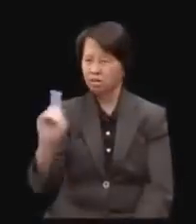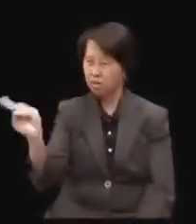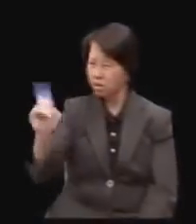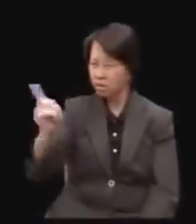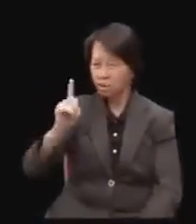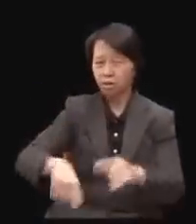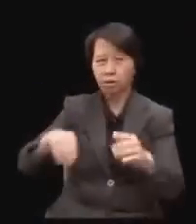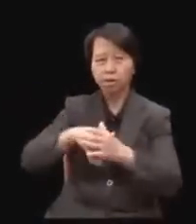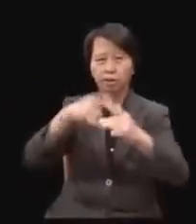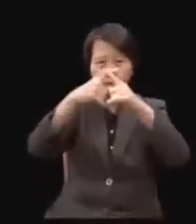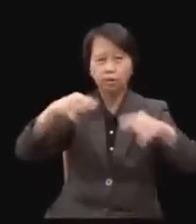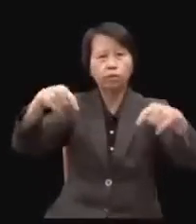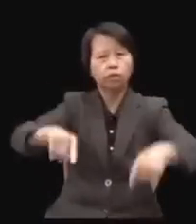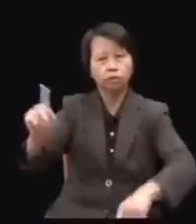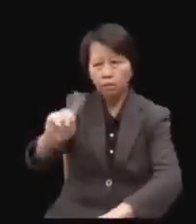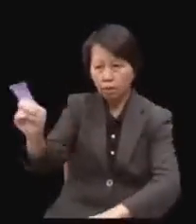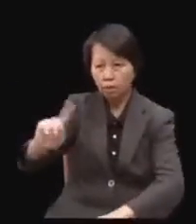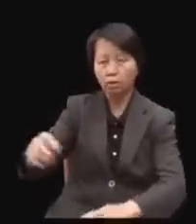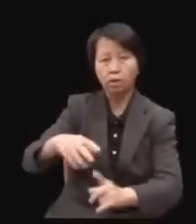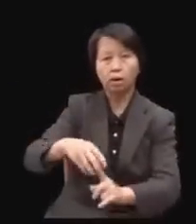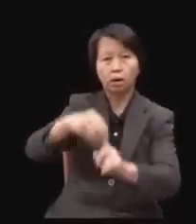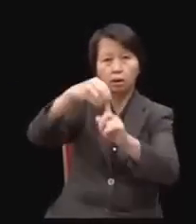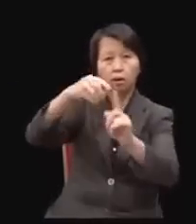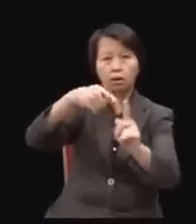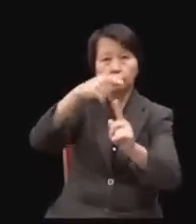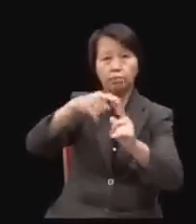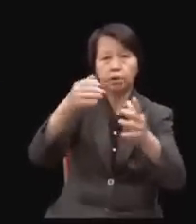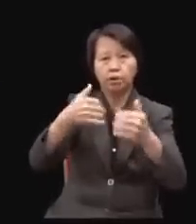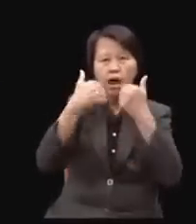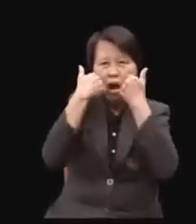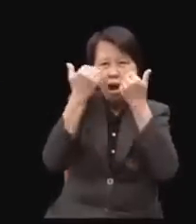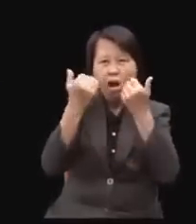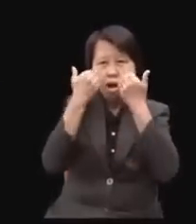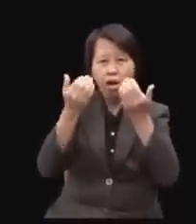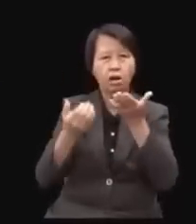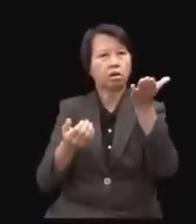harus dibenaka dan beliau yang mulai ini khususnya Apabila